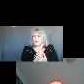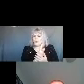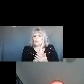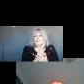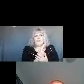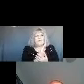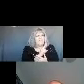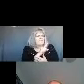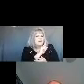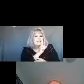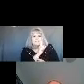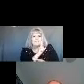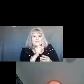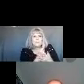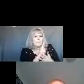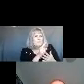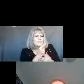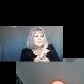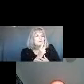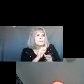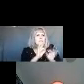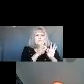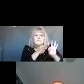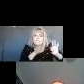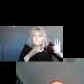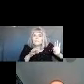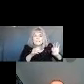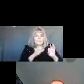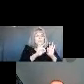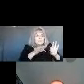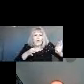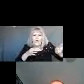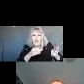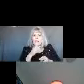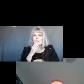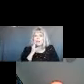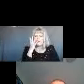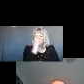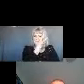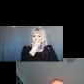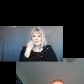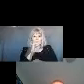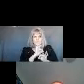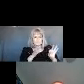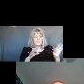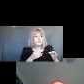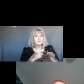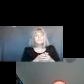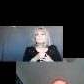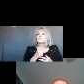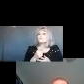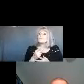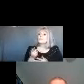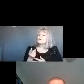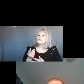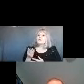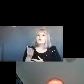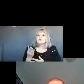gehoor, of die commotion wat daar aangaan, en ook dat mense in vreemde tale praat. Help so 'n bietjie net met die